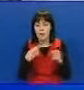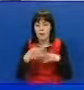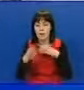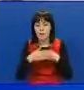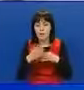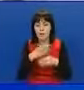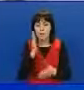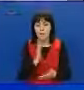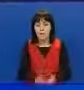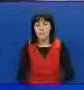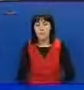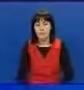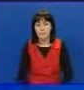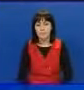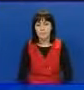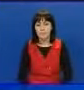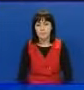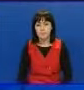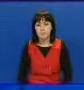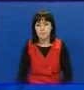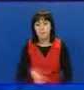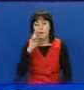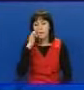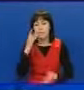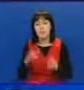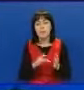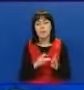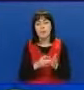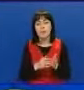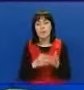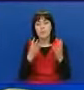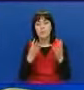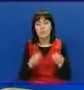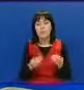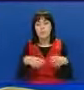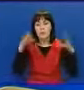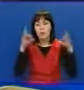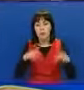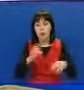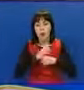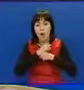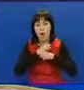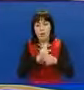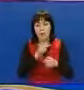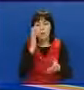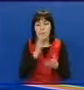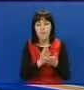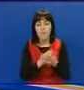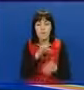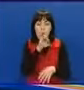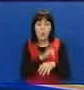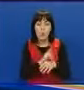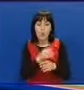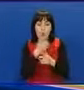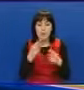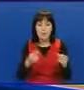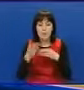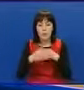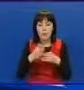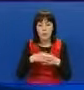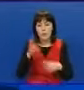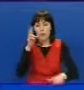тағайындалды. Ал Шымкентте айдың күннің аманында қонақ үйге жарылғыш зат қойылды деп жалған ақпар берген күдікті